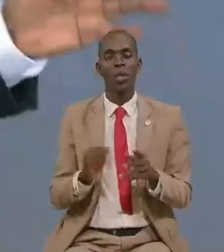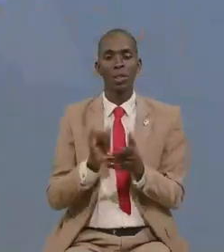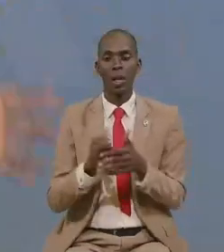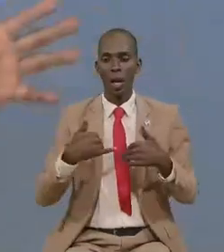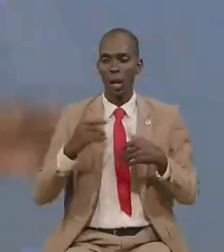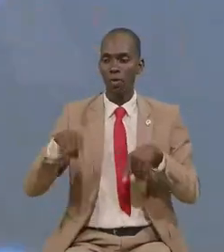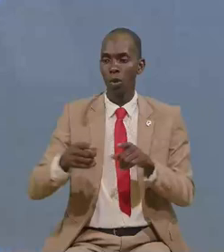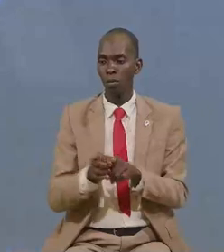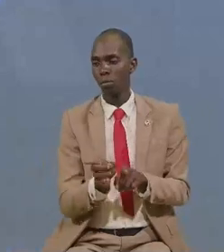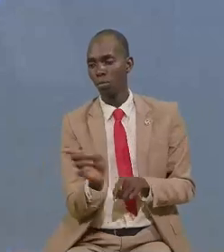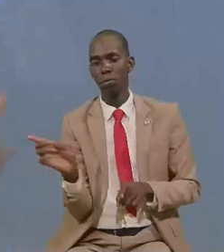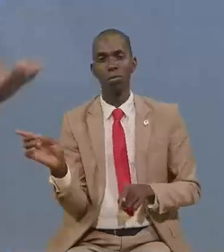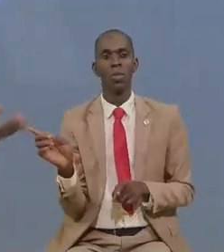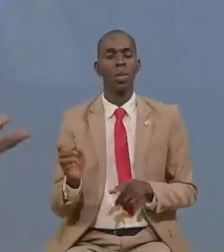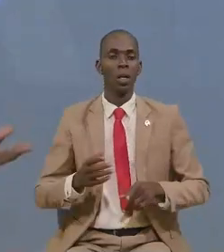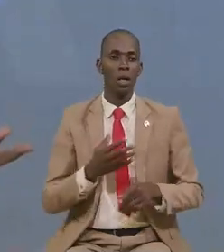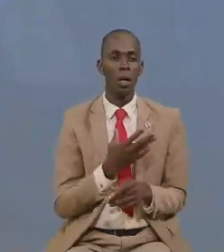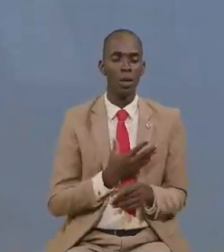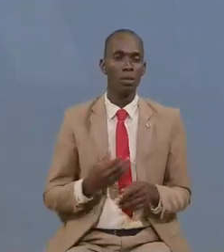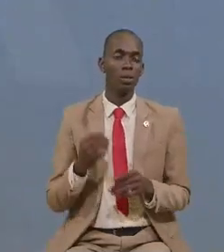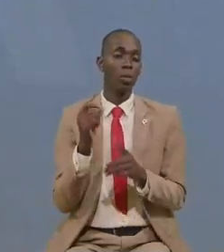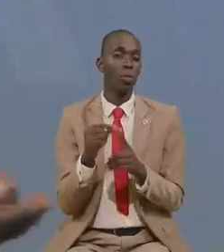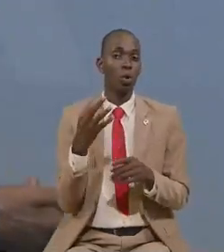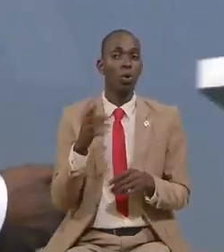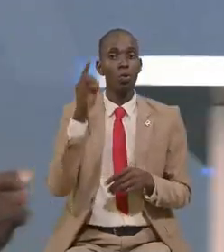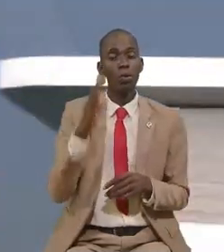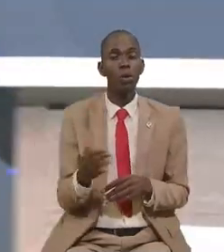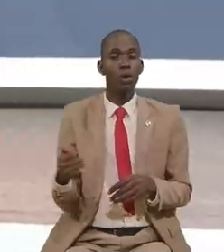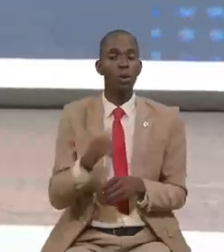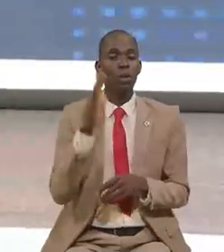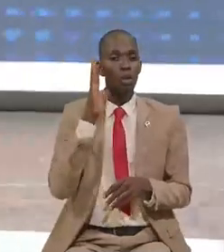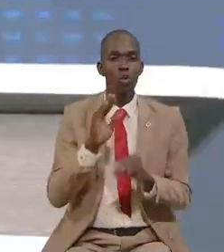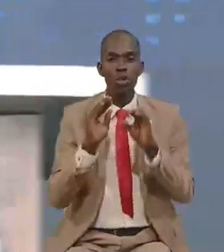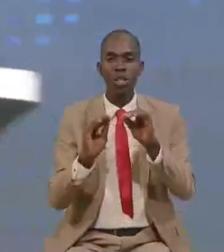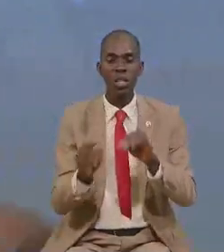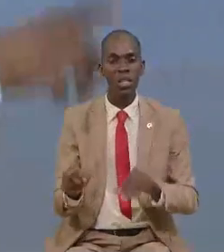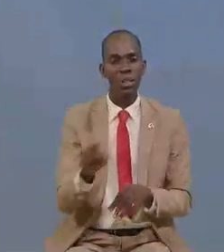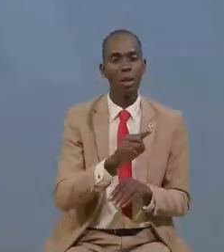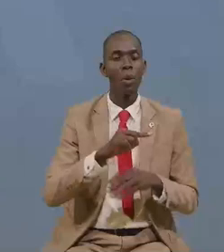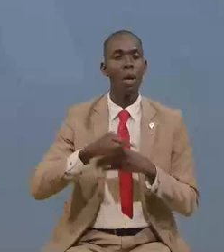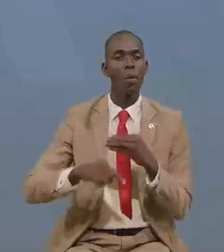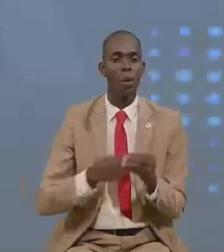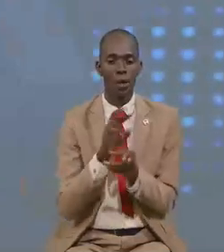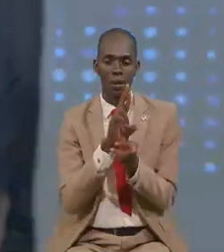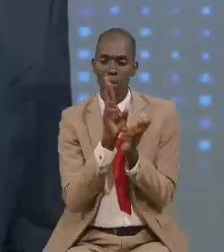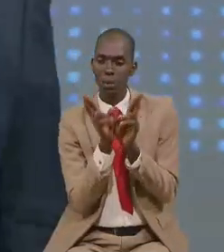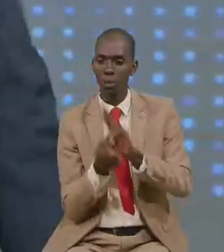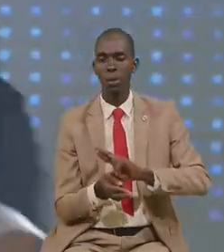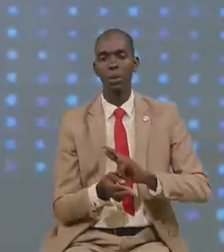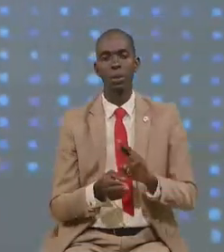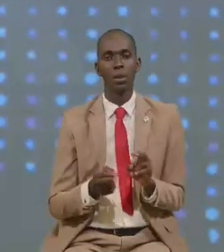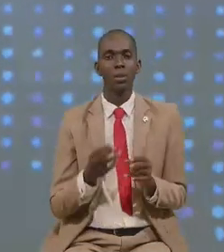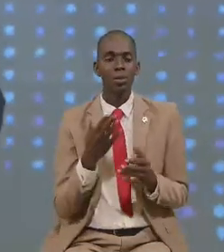égarés et qui ont violé la loi de Dieu. Nous devons leur enseigner en leur parlant de la repentance. Quelque chose